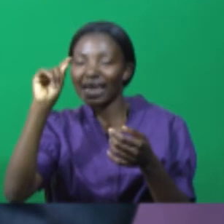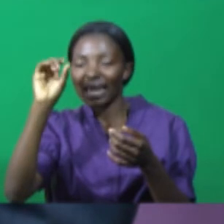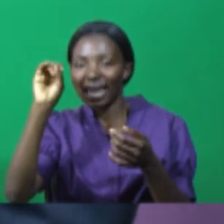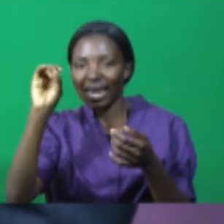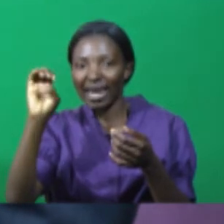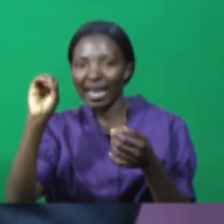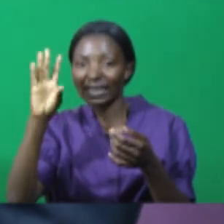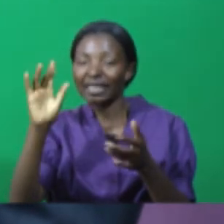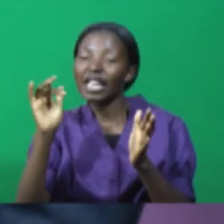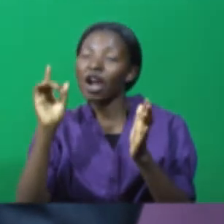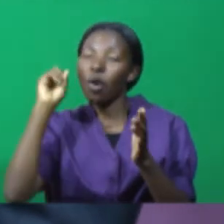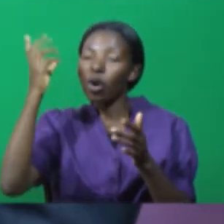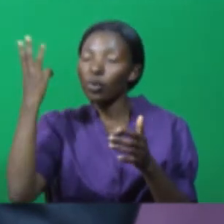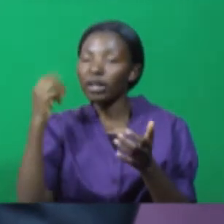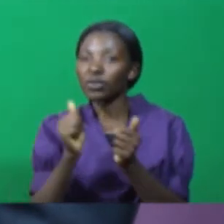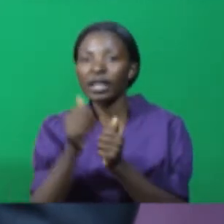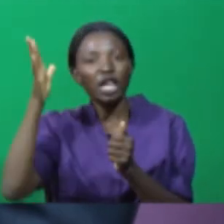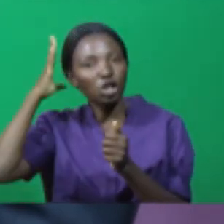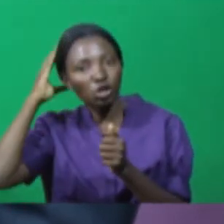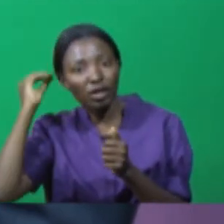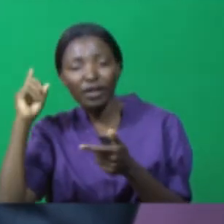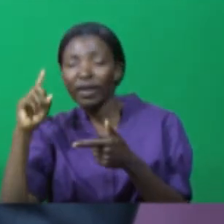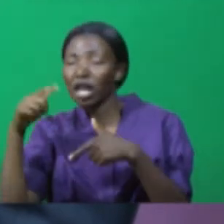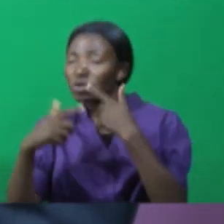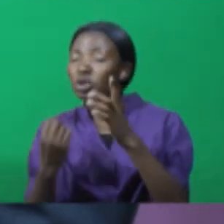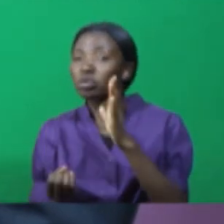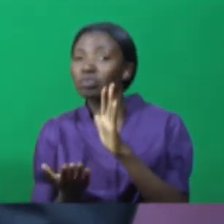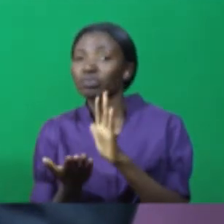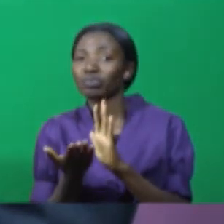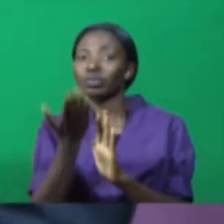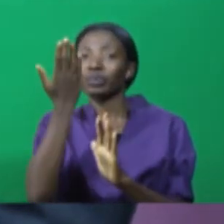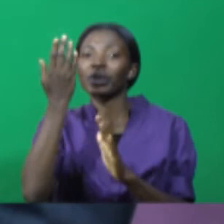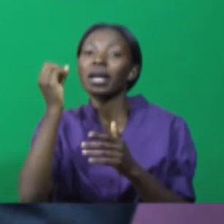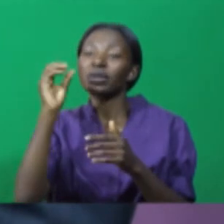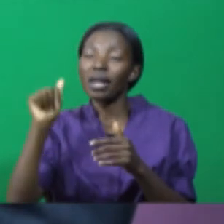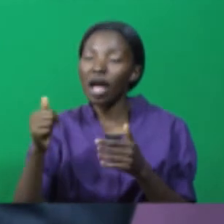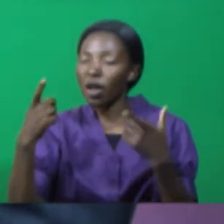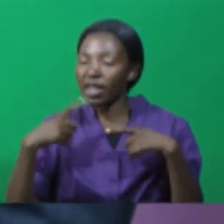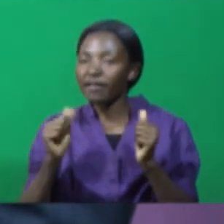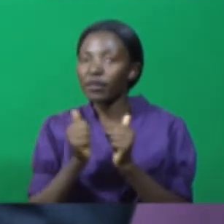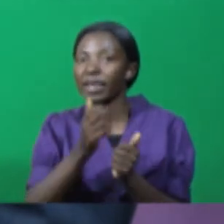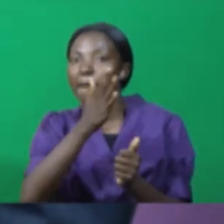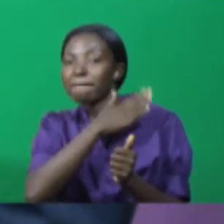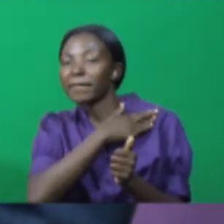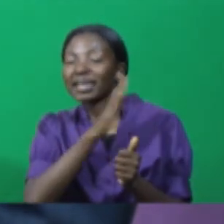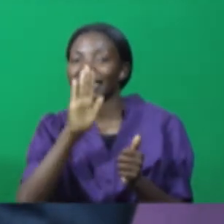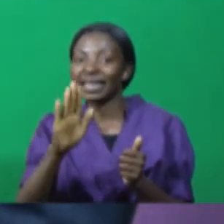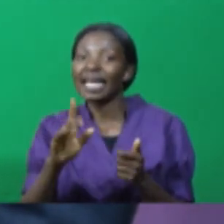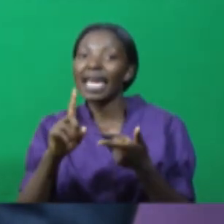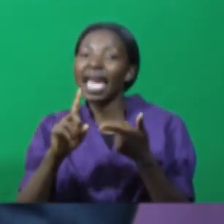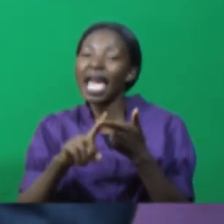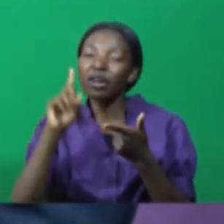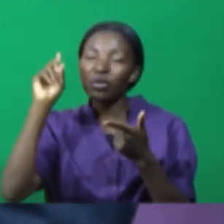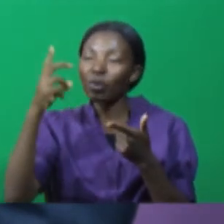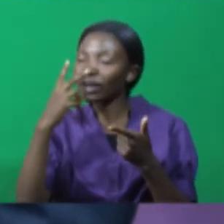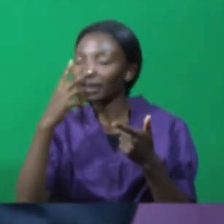Joseph. Akaramba achikwirira akagara mumba matenzi wake muIgipita. Tenzu waka akaona kuti Jehovha unaye. Uye